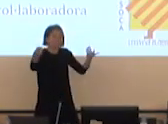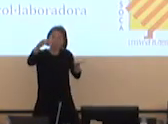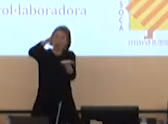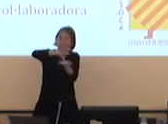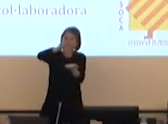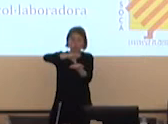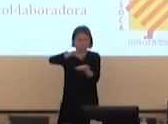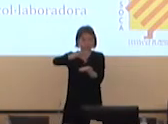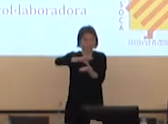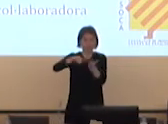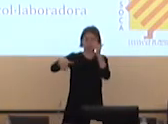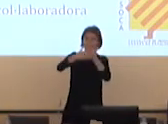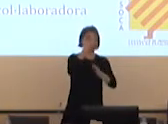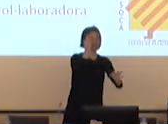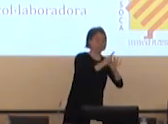abans.